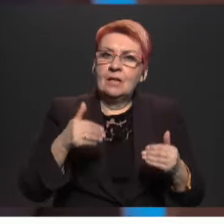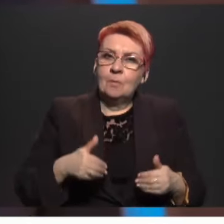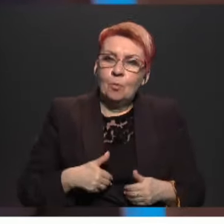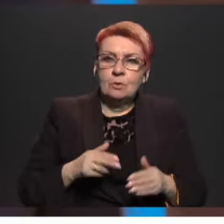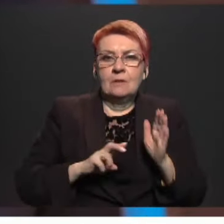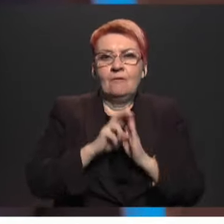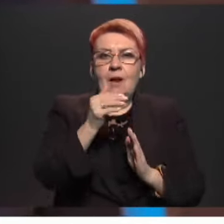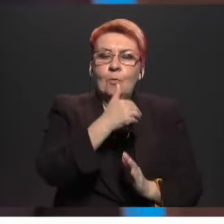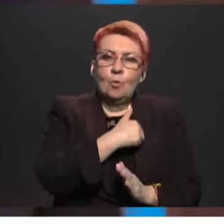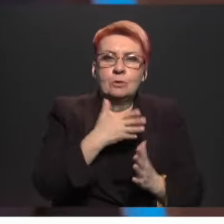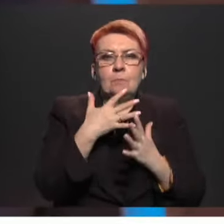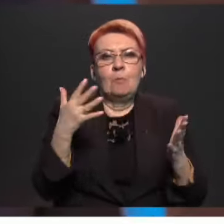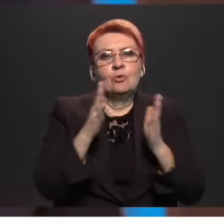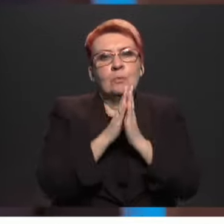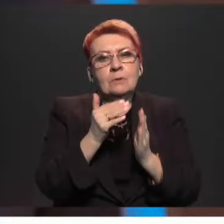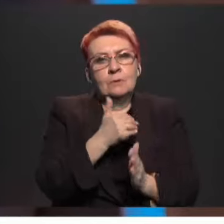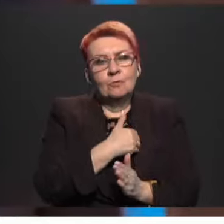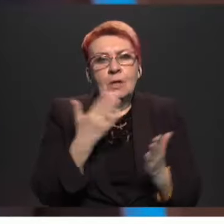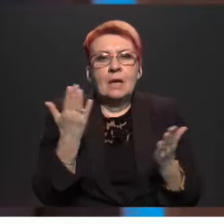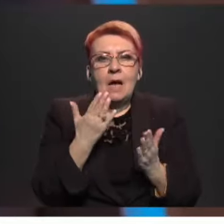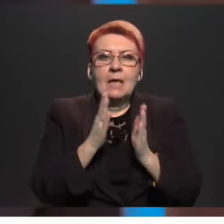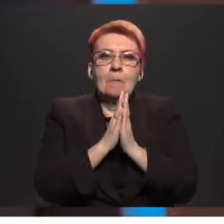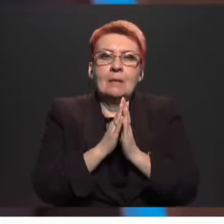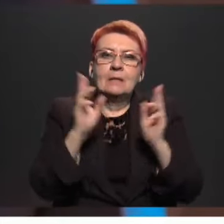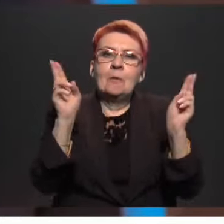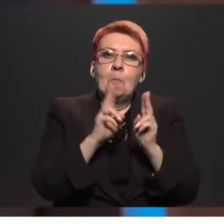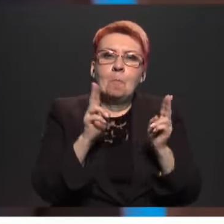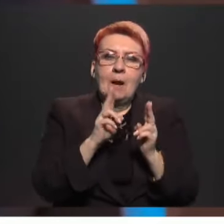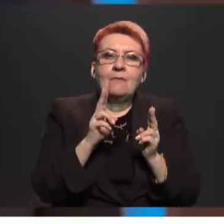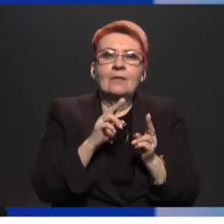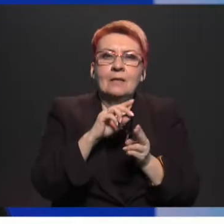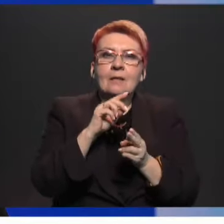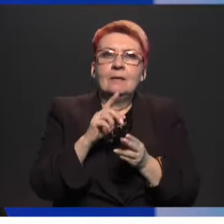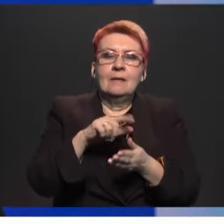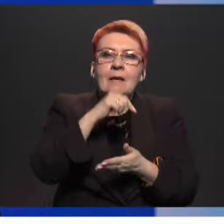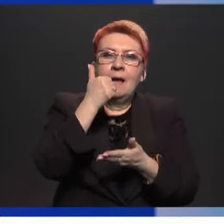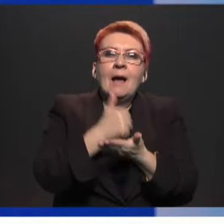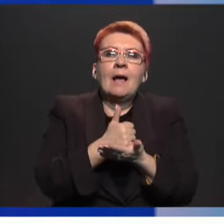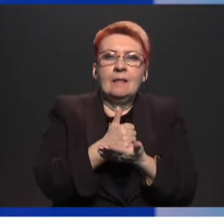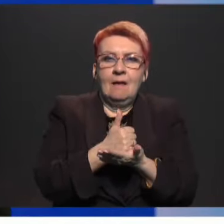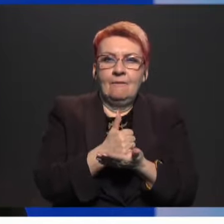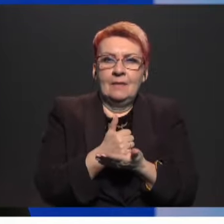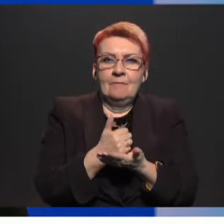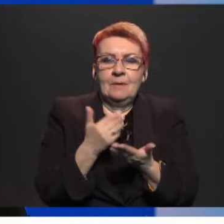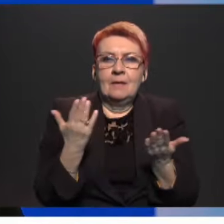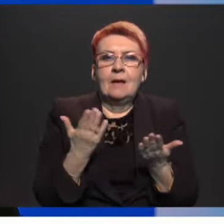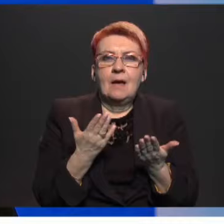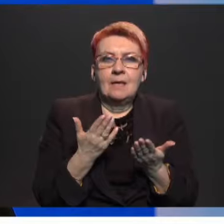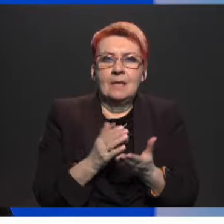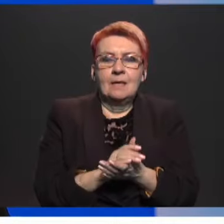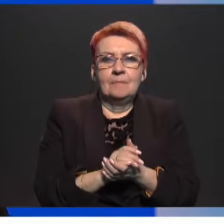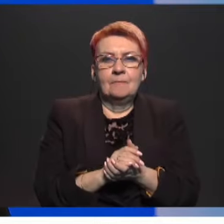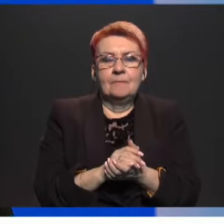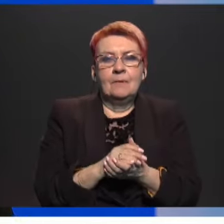и побольше помолиться. Какие молитвенные правила поставить в приоритет? Что скажете? Ну, тут